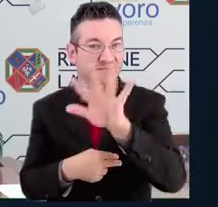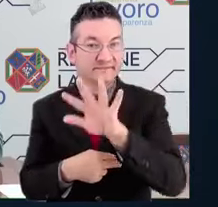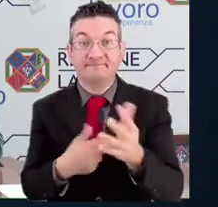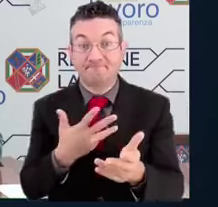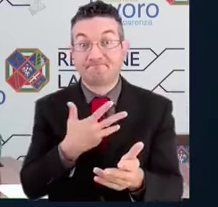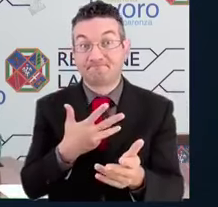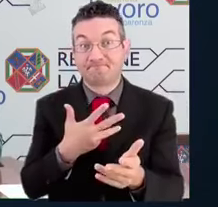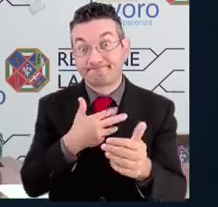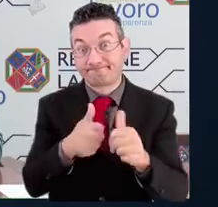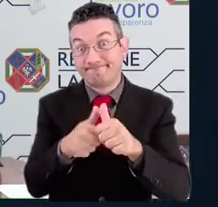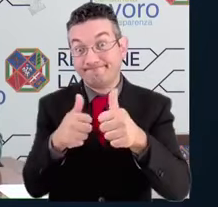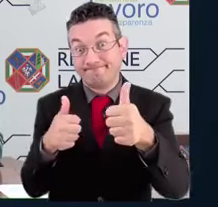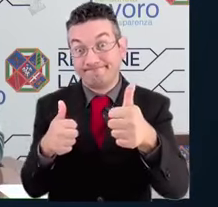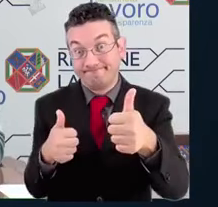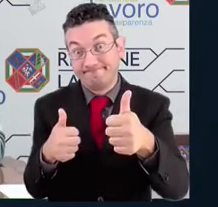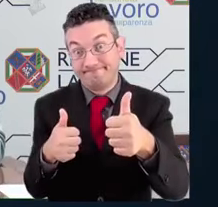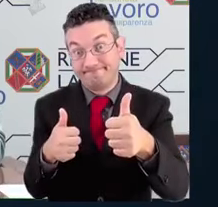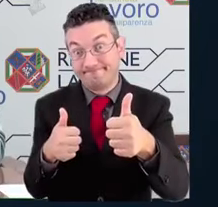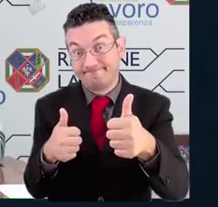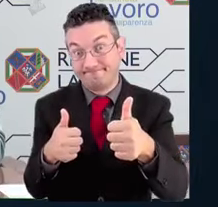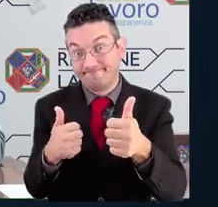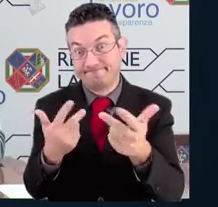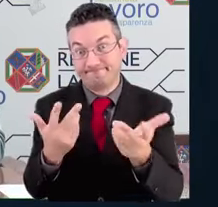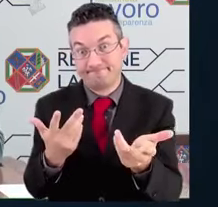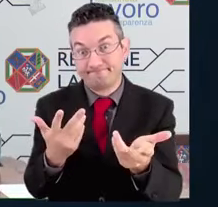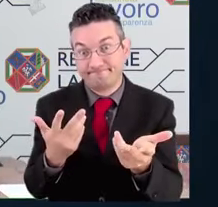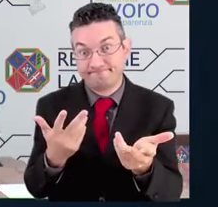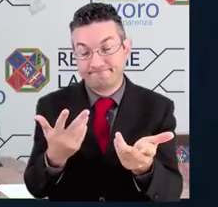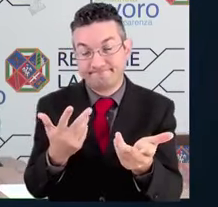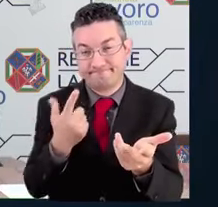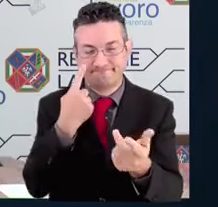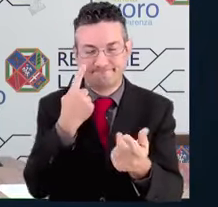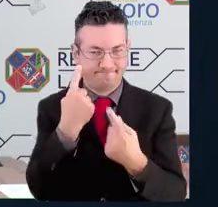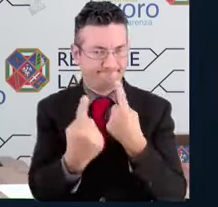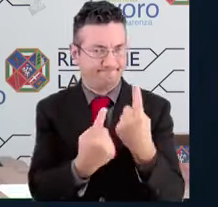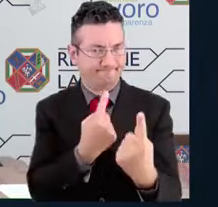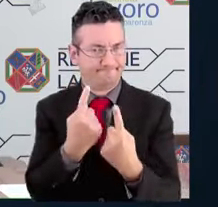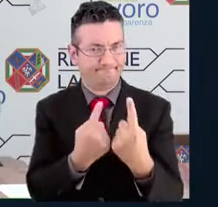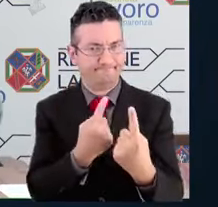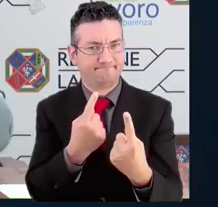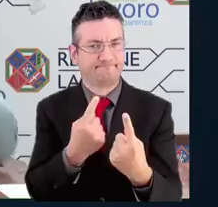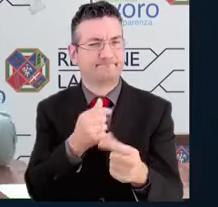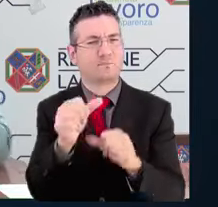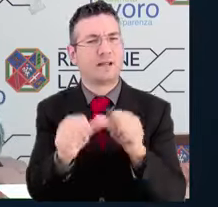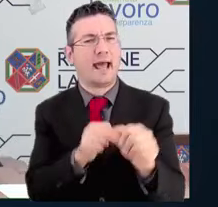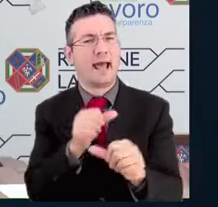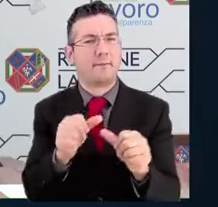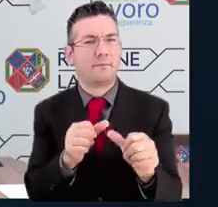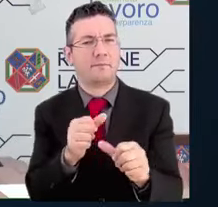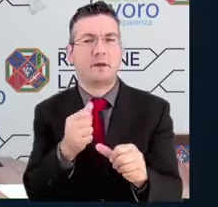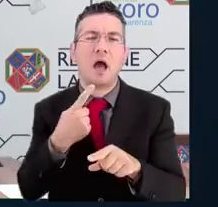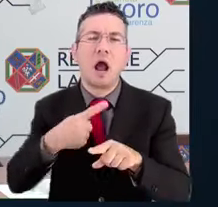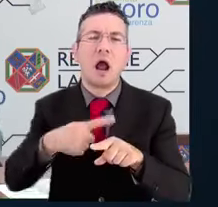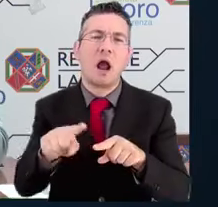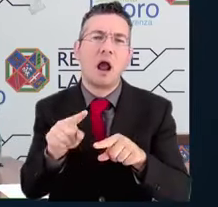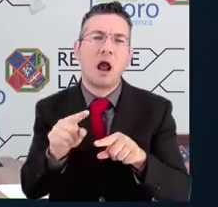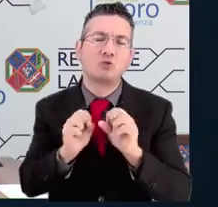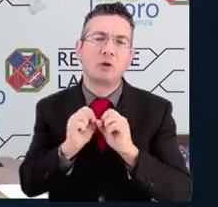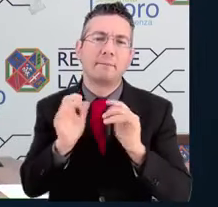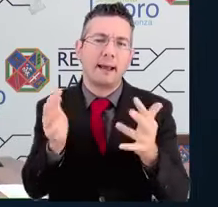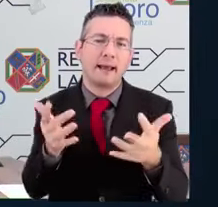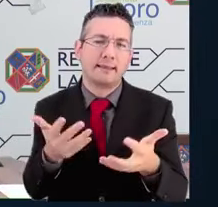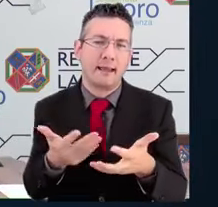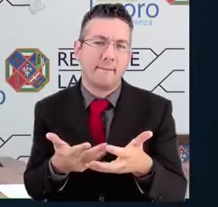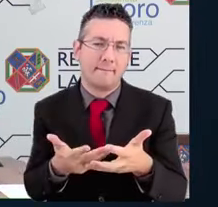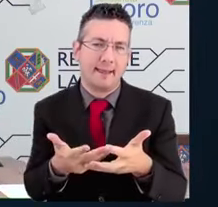che e come scenario mutato anche di rimandare la pandemia quello che debba anche mutare e questa